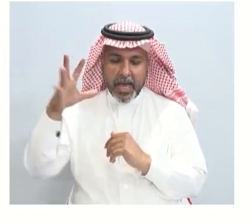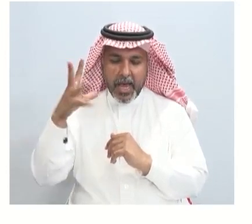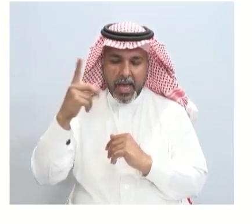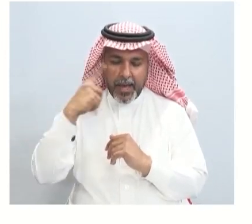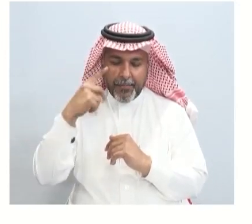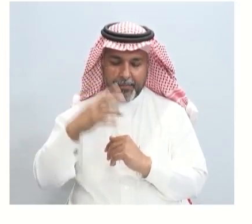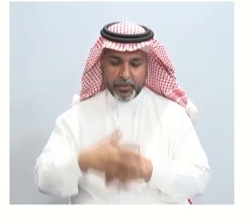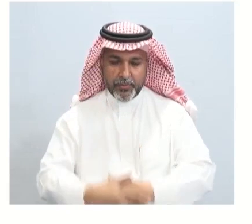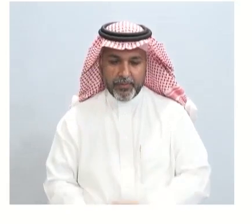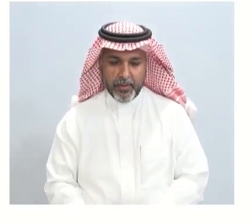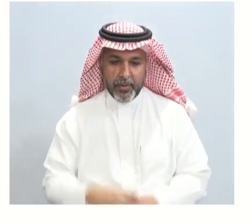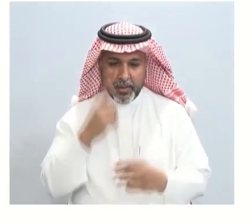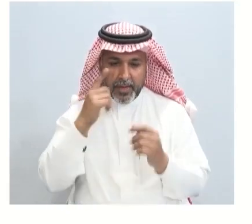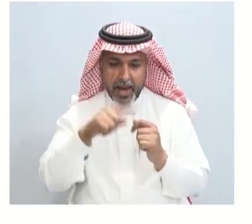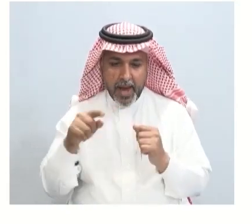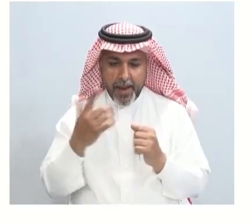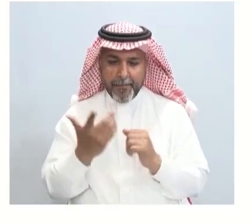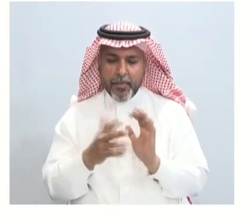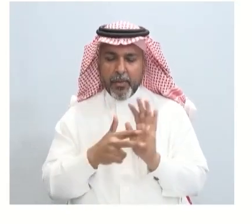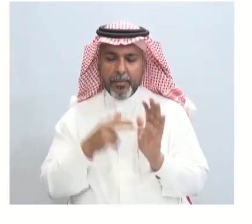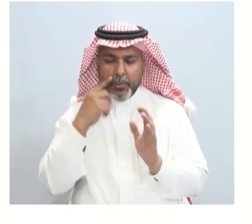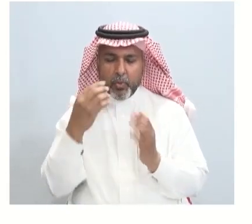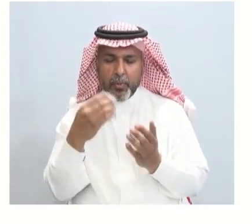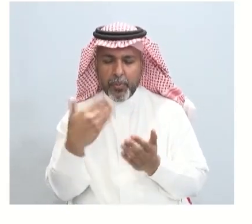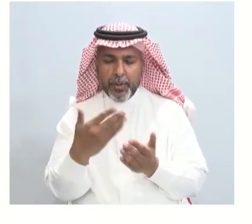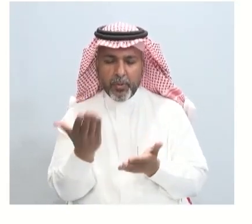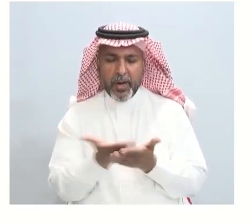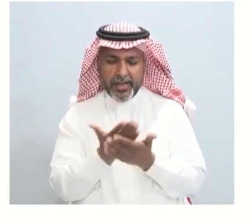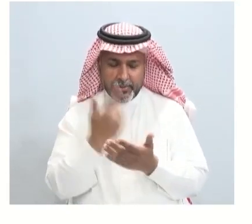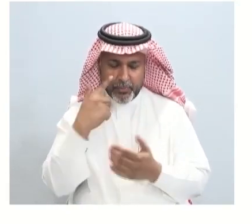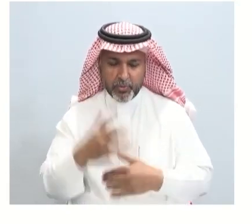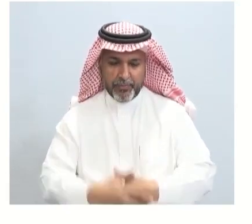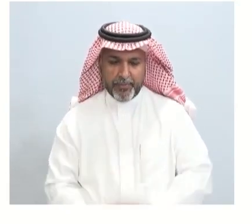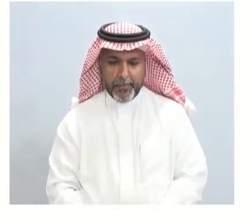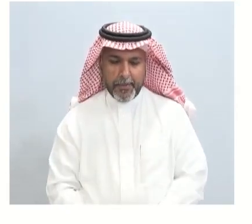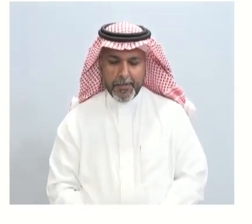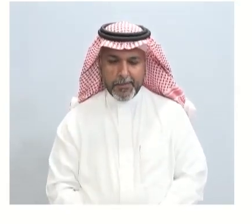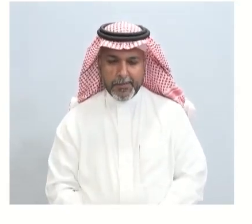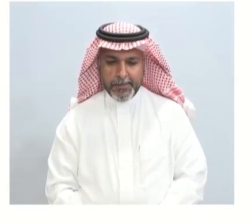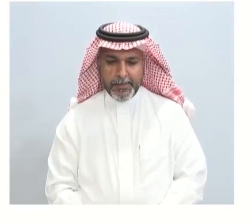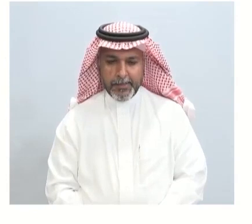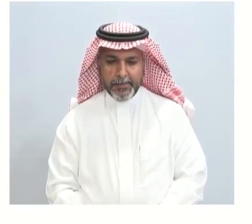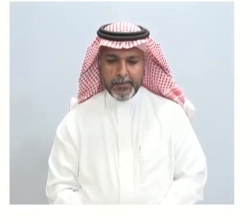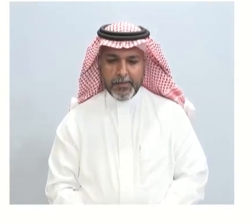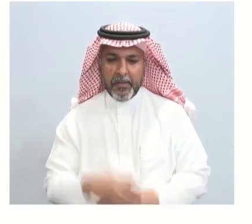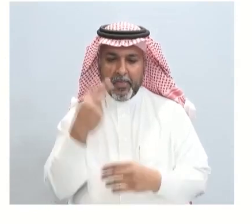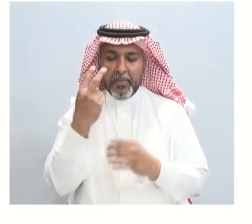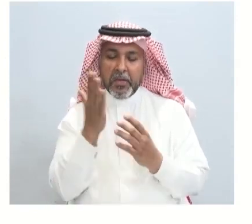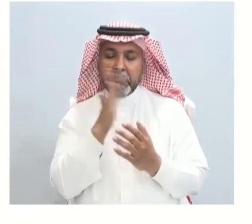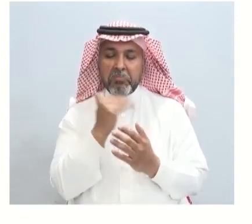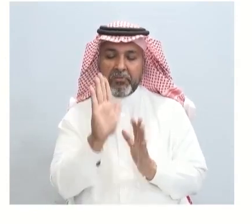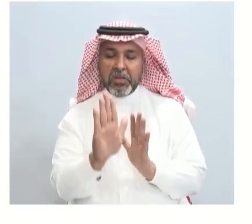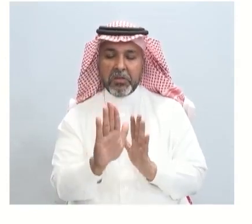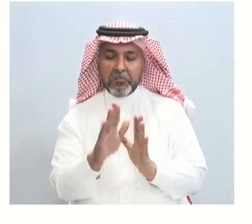الدوره هذه تؤثر على السعه ولكن السعه في داله السك غير معرفه فبالتالي ما يؤثر هذا العدد على اي شيء بالنسبه